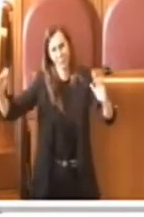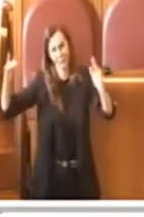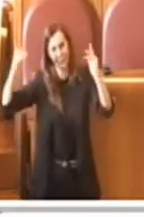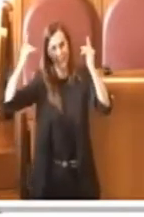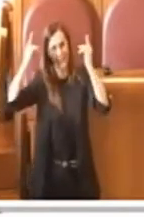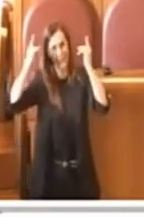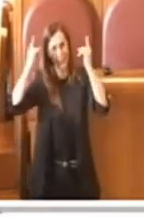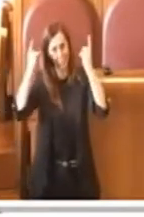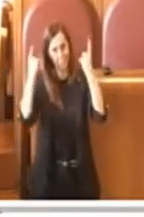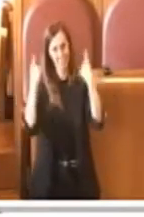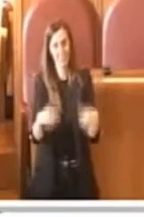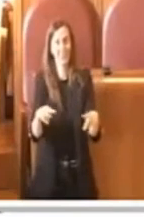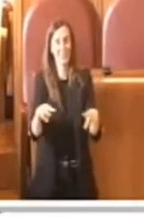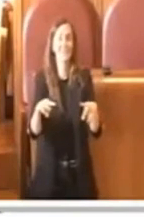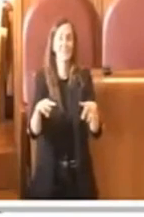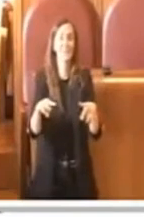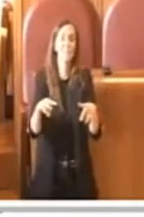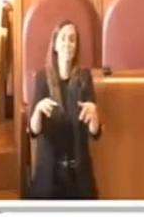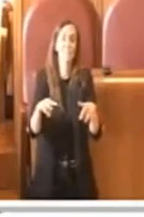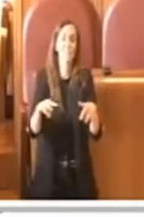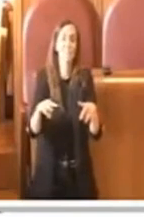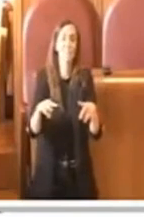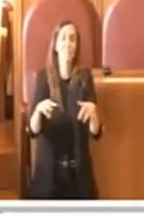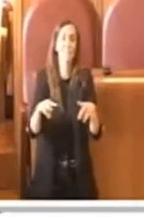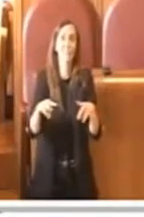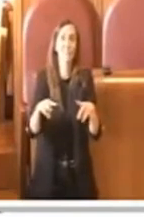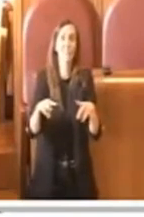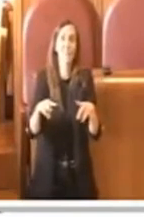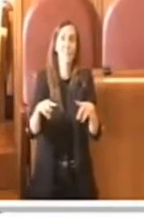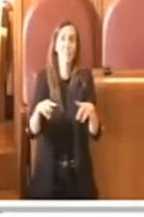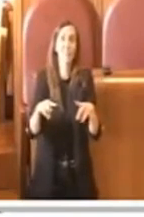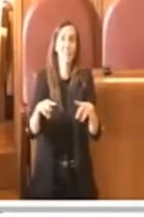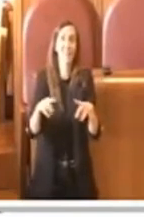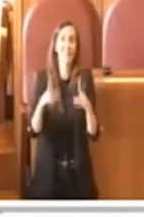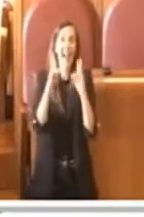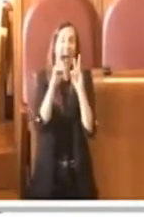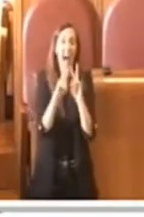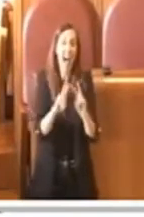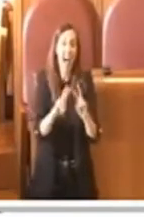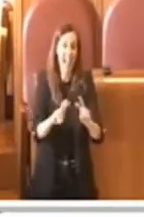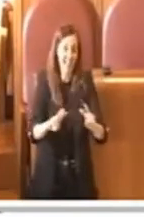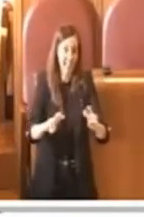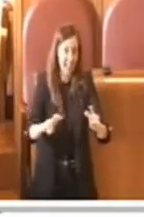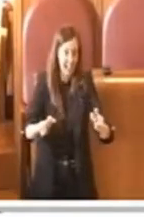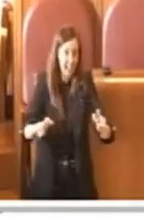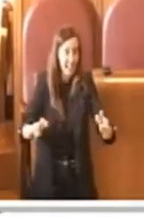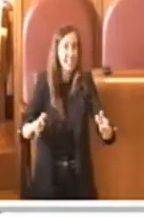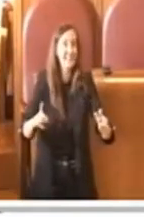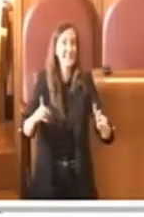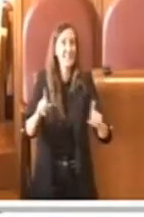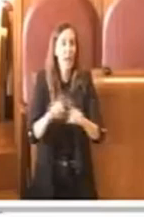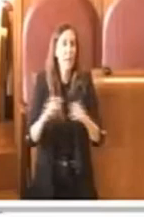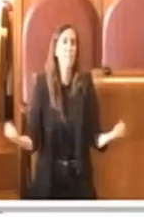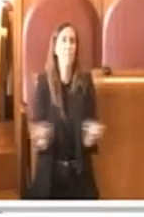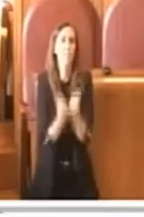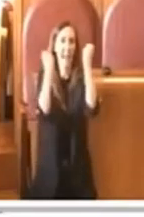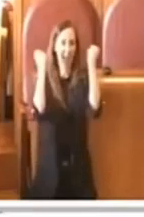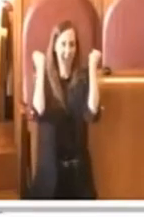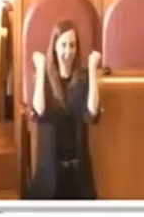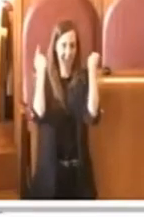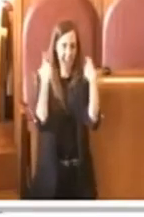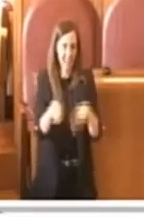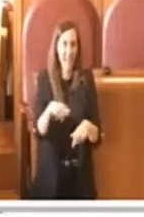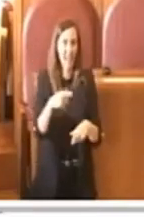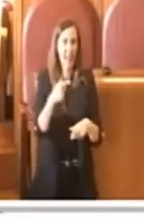Questo dà e non ultimo l'analisi ovviamente dell'impatto, la modalità e dei tempi e la stima